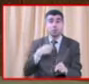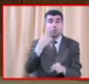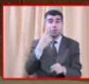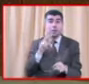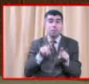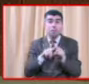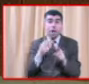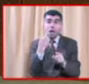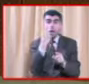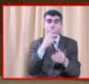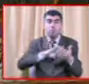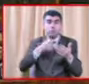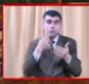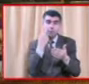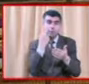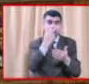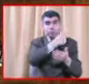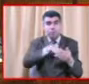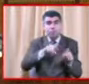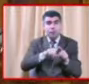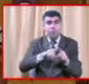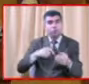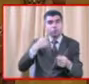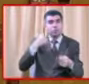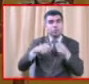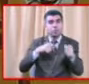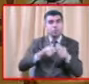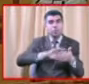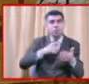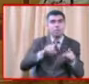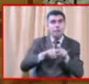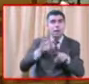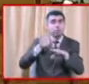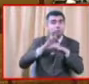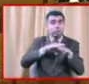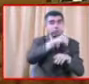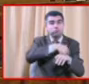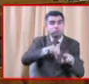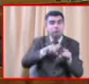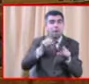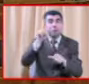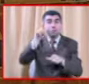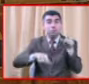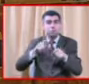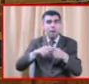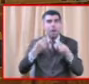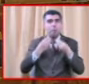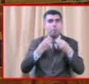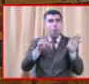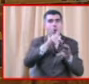الإشهار تركزت على جيوب المواطنين وإقناع المشاهد والقارئ بكل السبل لبيع